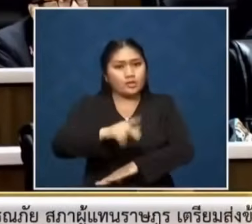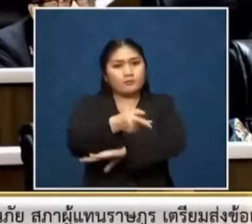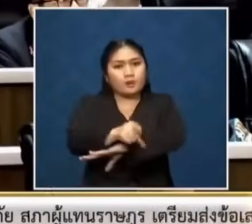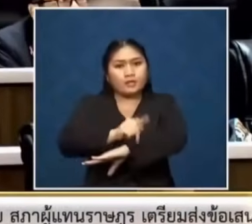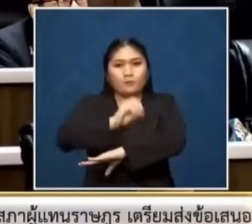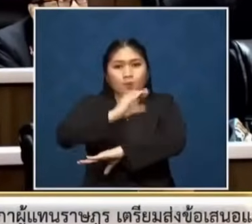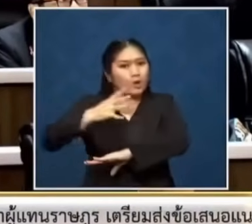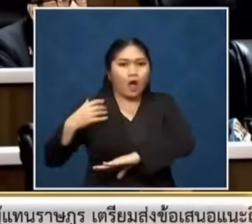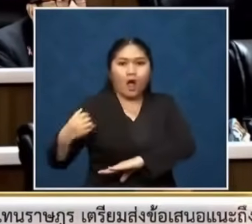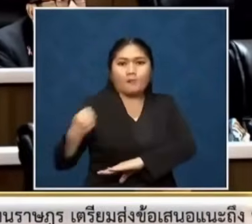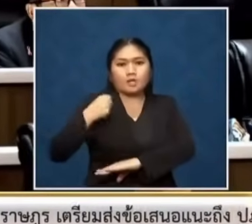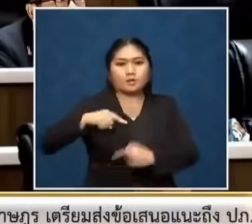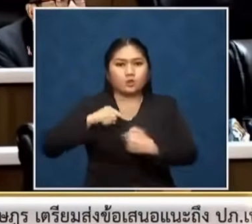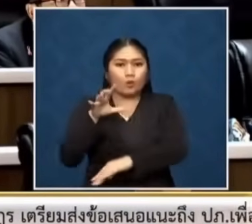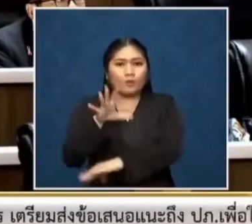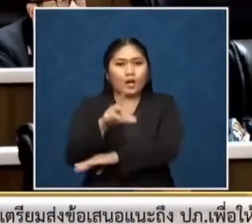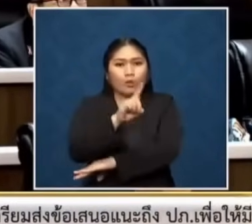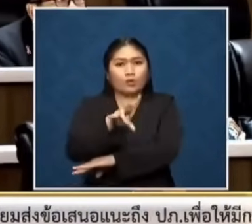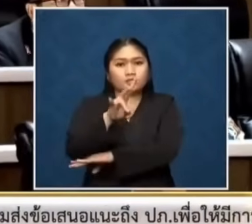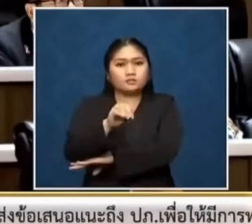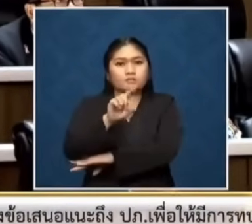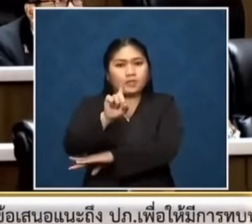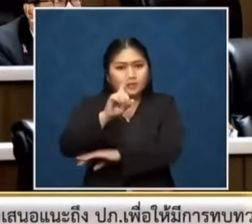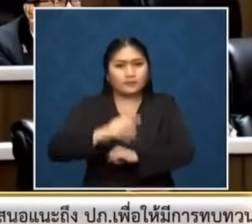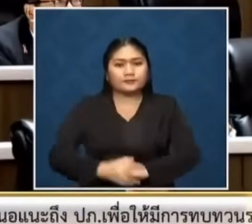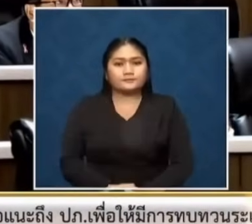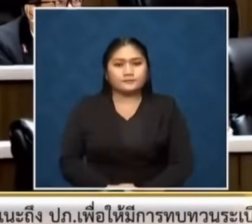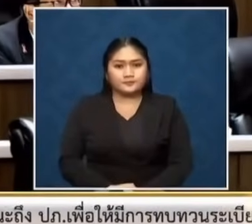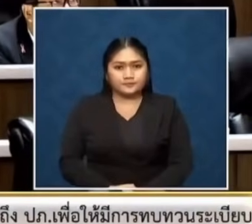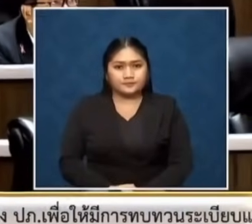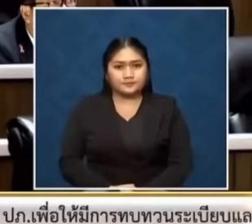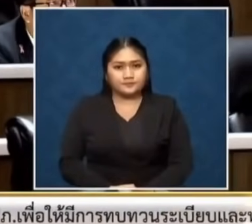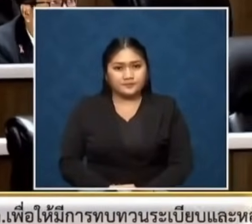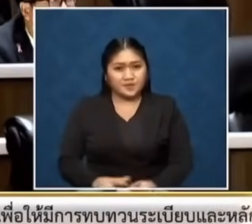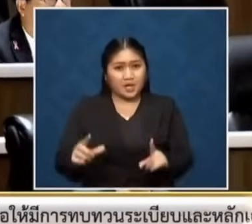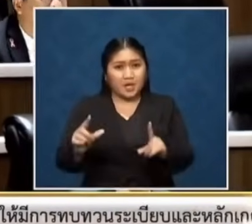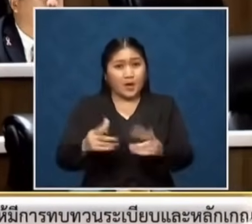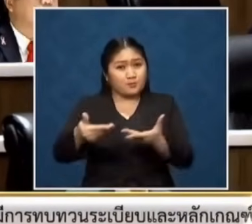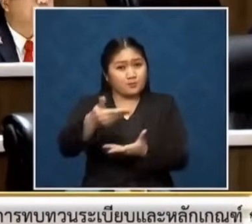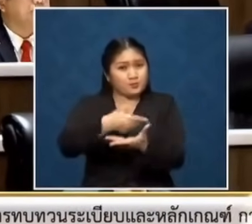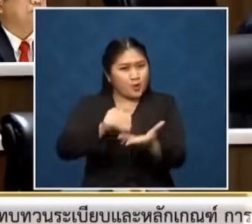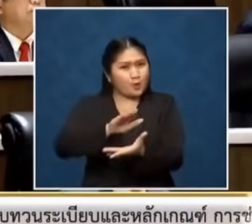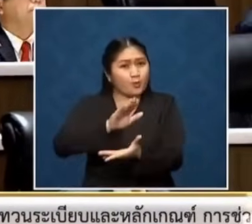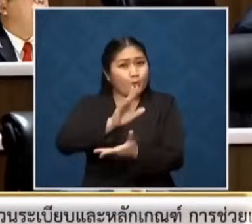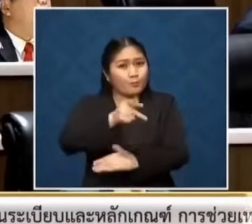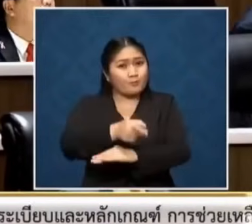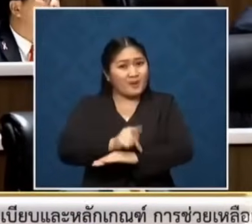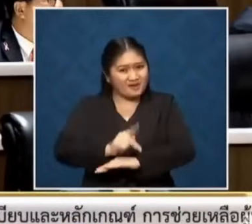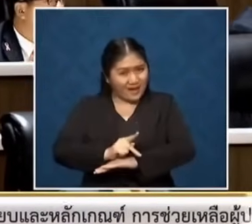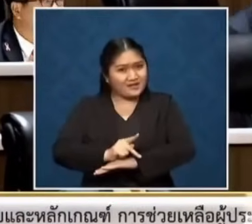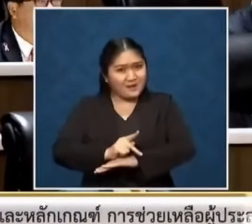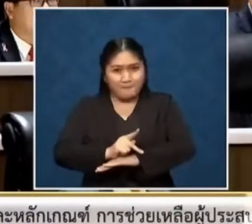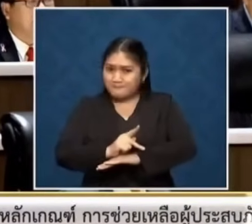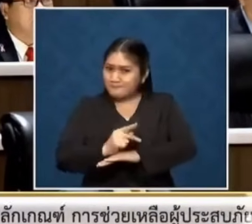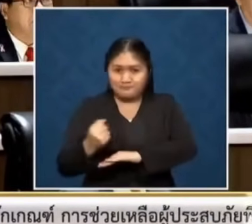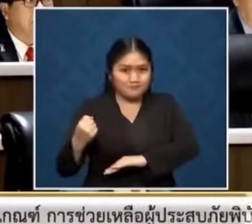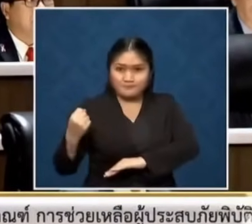ช้อำนาจตามข้อบังคับข้อ71คำวินิจฉัยของท่านประธานถือเป็นเด็ดข